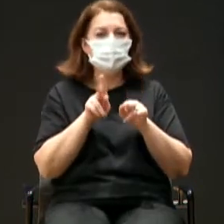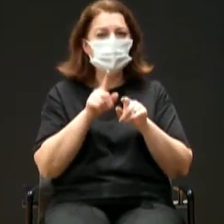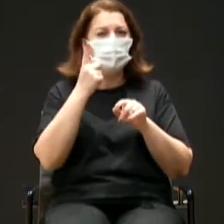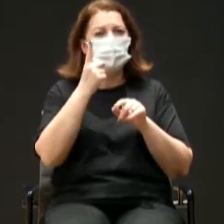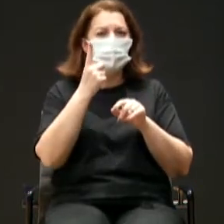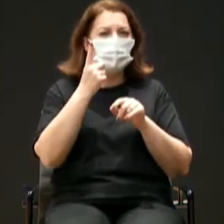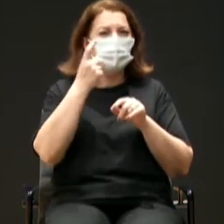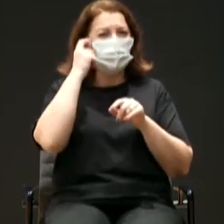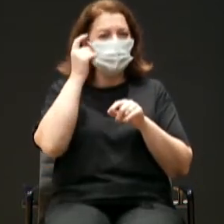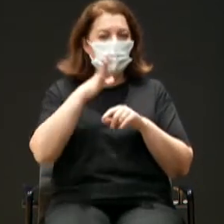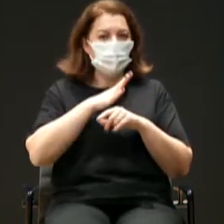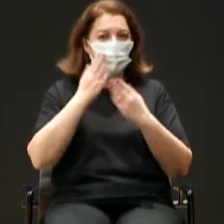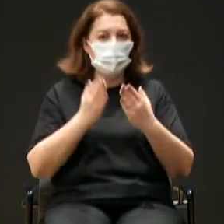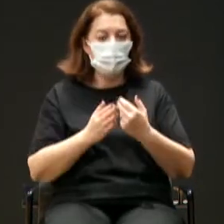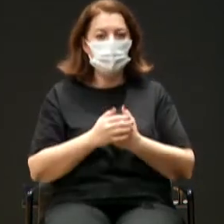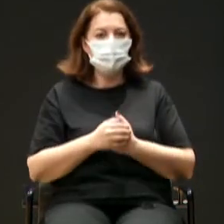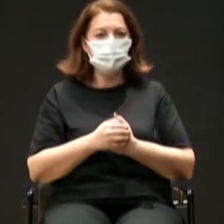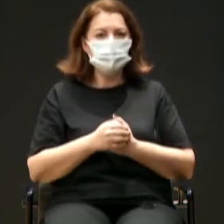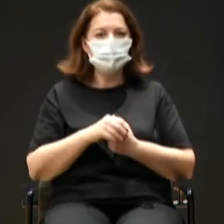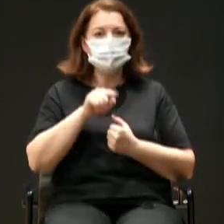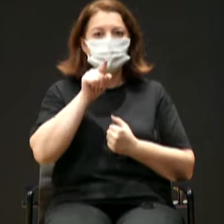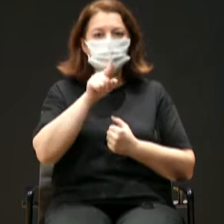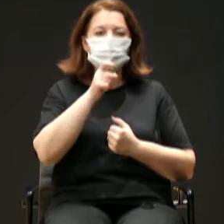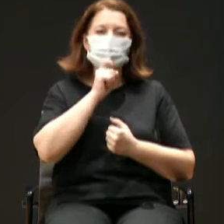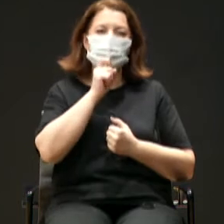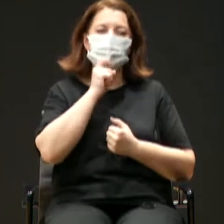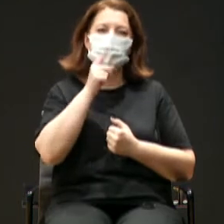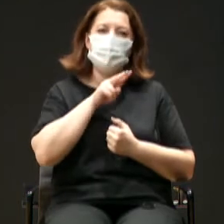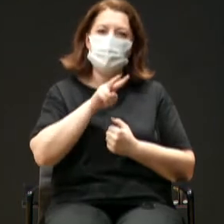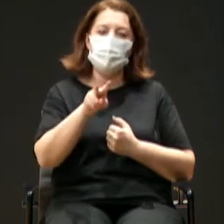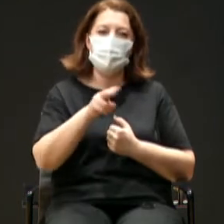yol izleniyor. Bu yanlış bir yol.